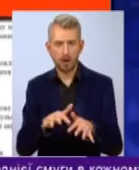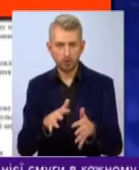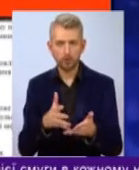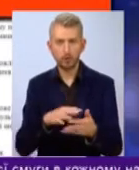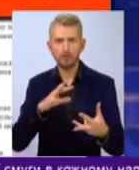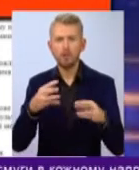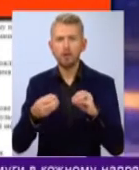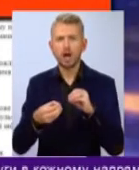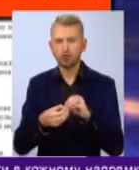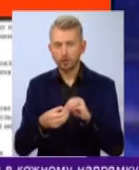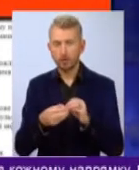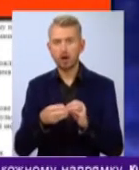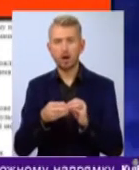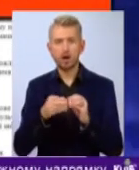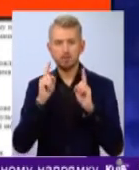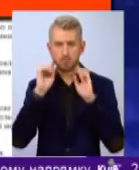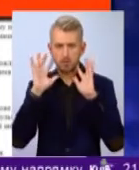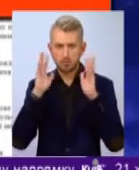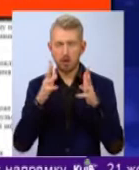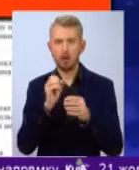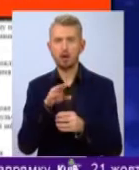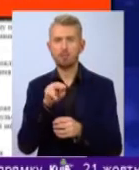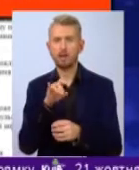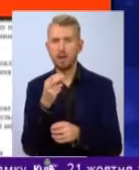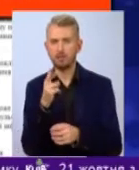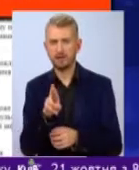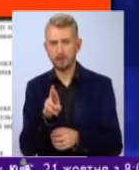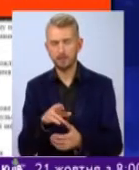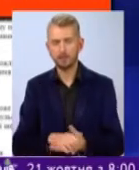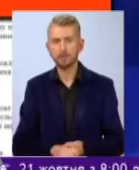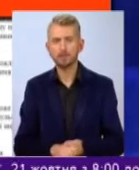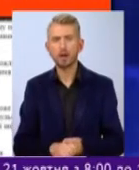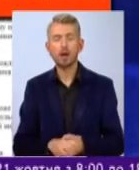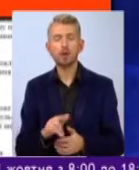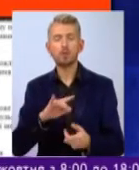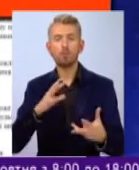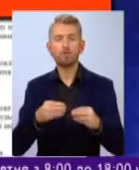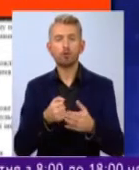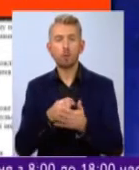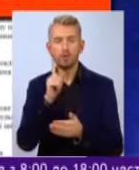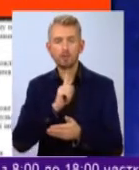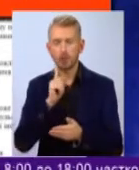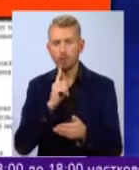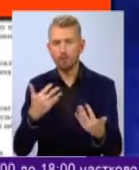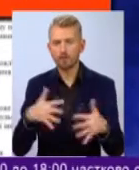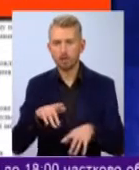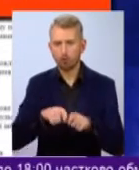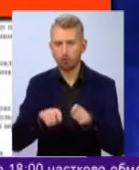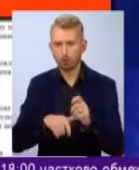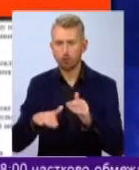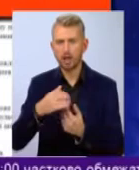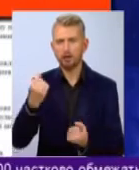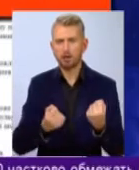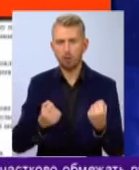внаслідок генералізованого епілептичного нападу із тоніко-клонічними судомами, що призвело до тимчасової втрати контролю над